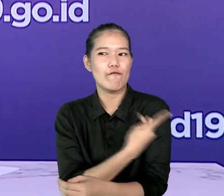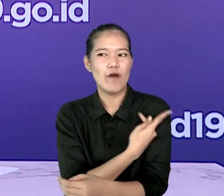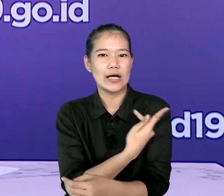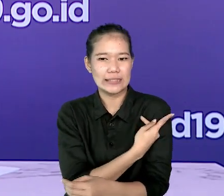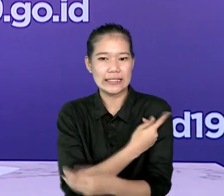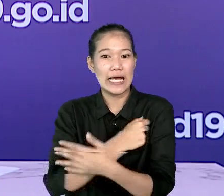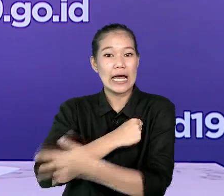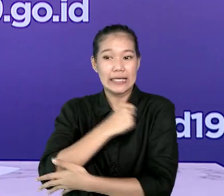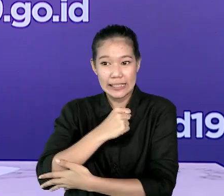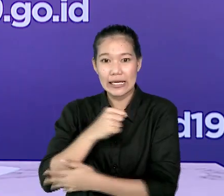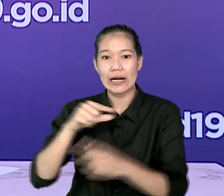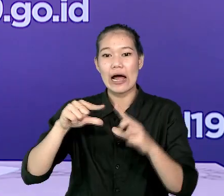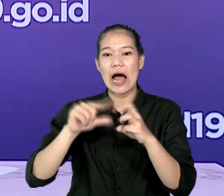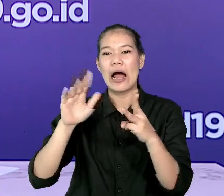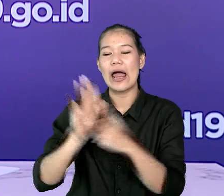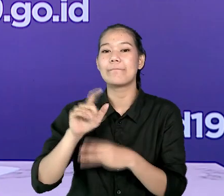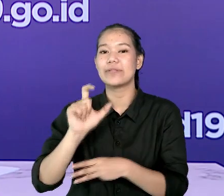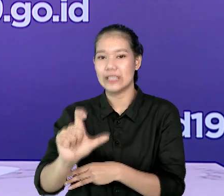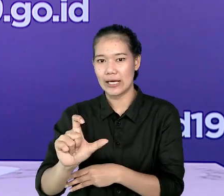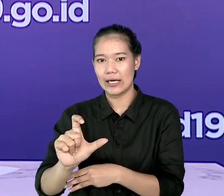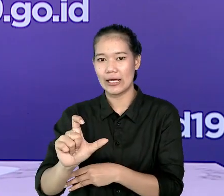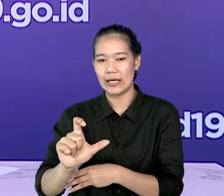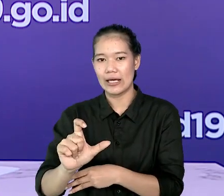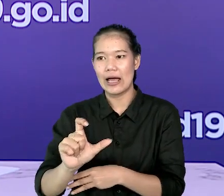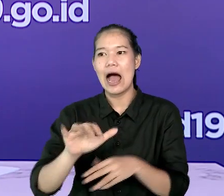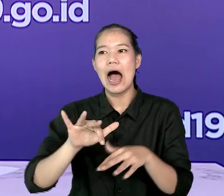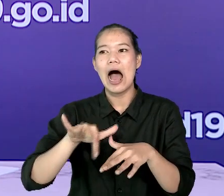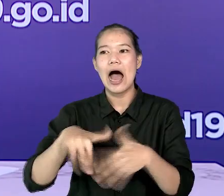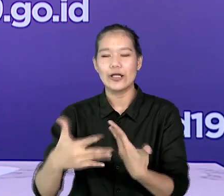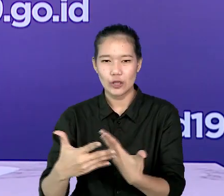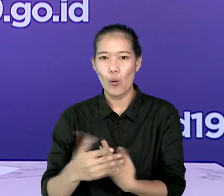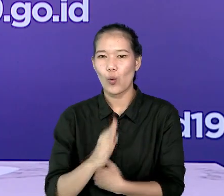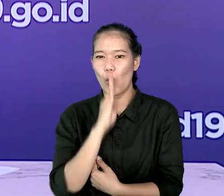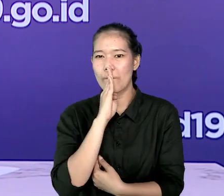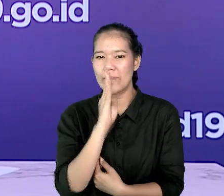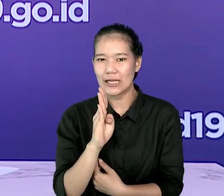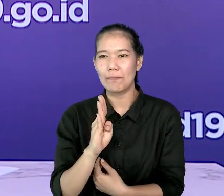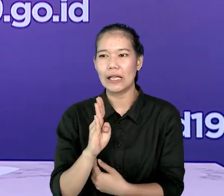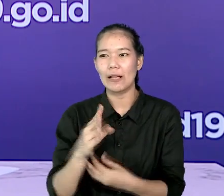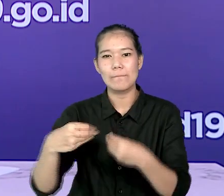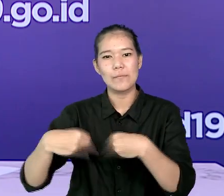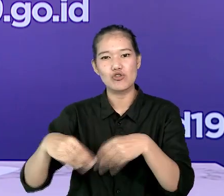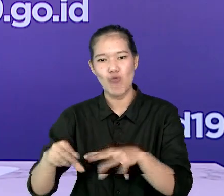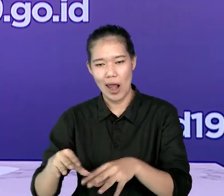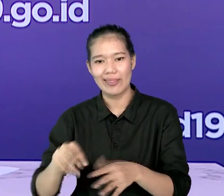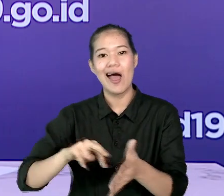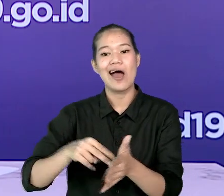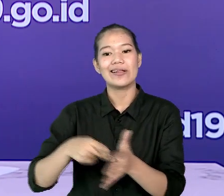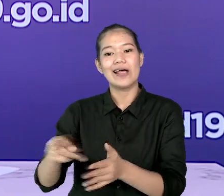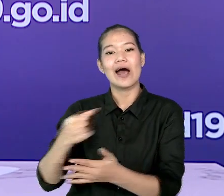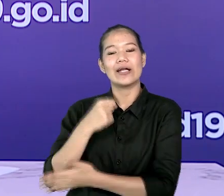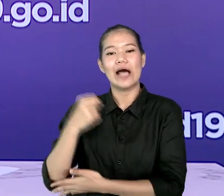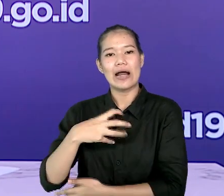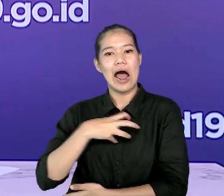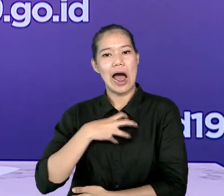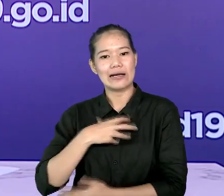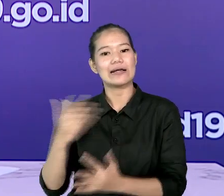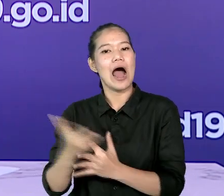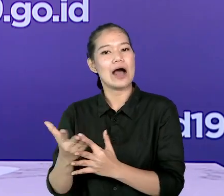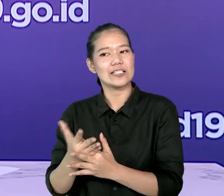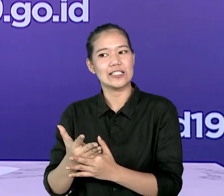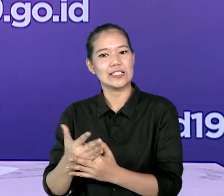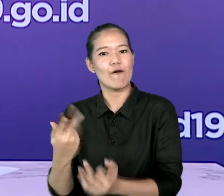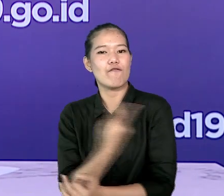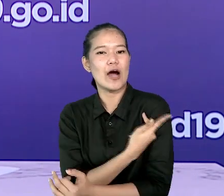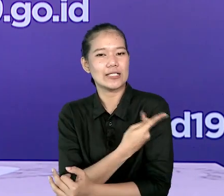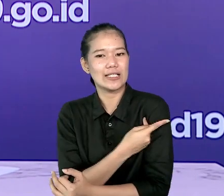vaksinasi negara-negara AMC atau Advanced Market Commitment, yaitu negara dengan hak mengakses vaksin